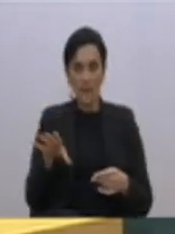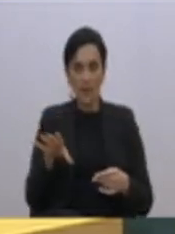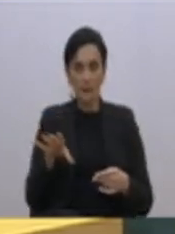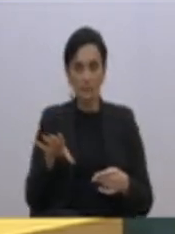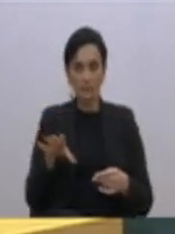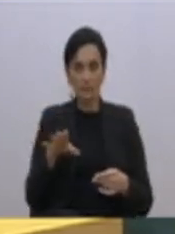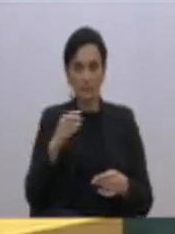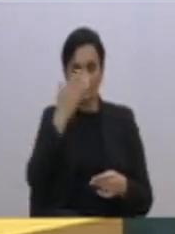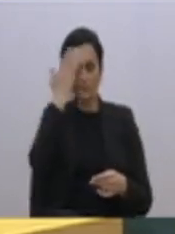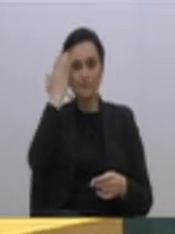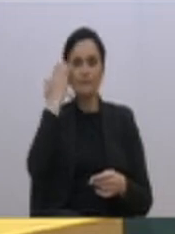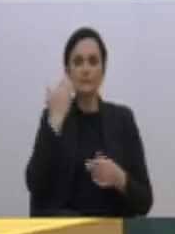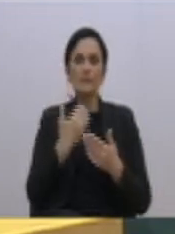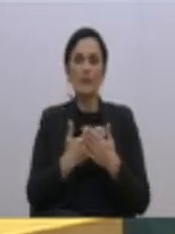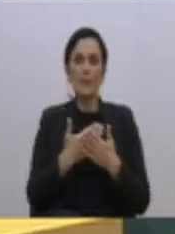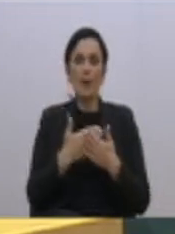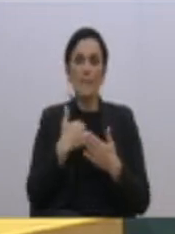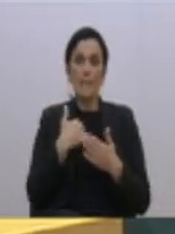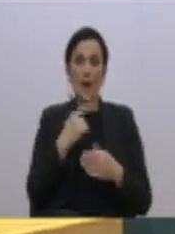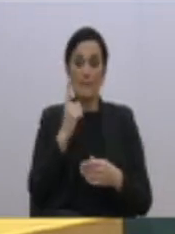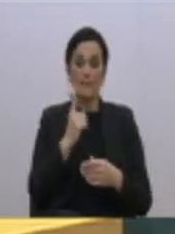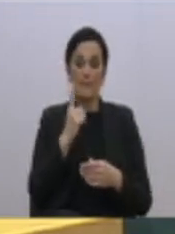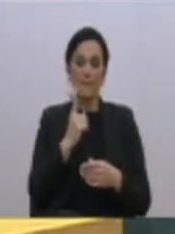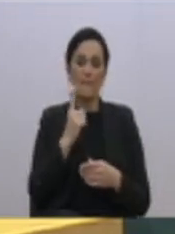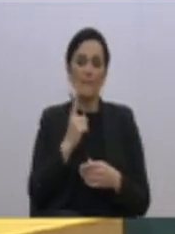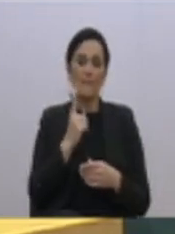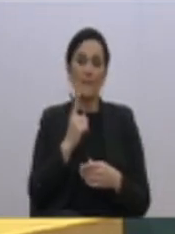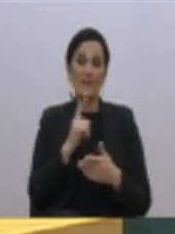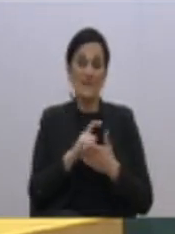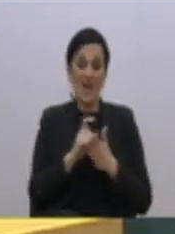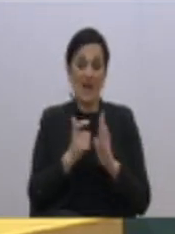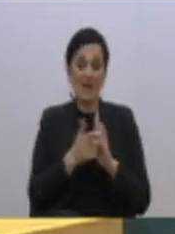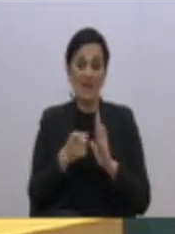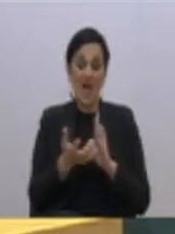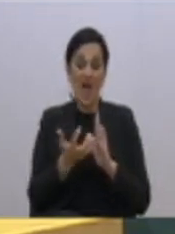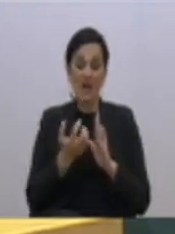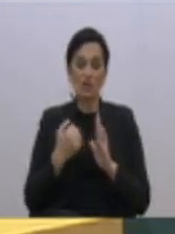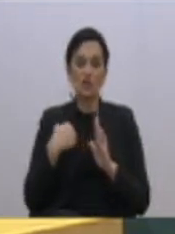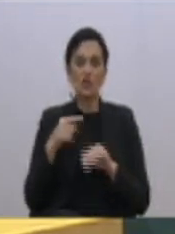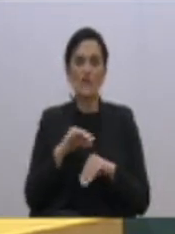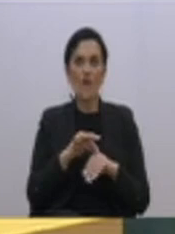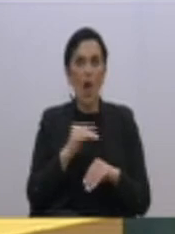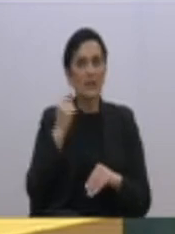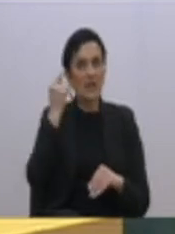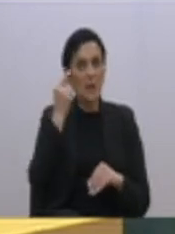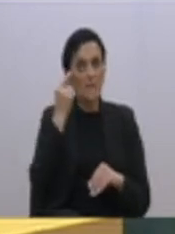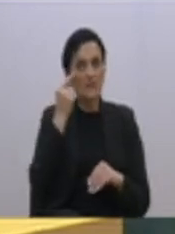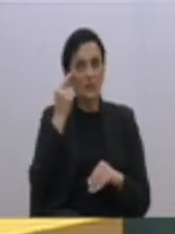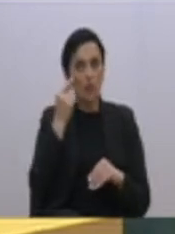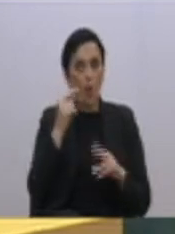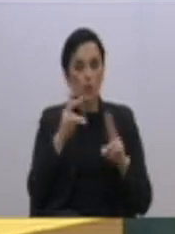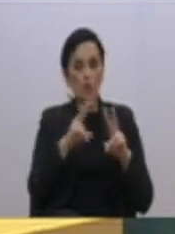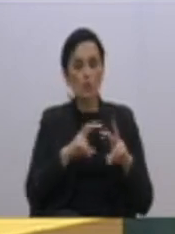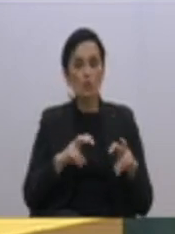Ანუ მაგალითად მე რო პირველ კლასში ბავშვები ანუ ვიღებდით, ჩვენი გვატარებდით ფსიქოლოგიურ ტესტირებას, იმიტომ